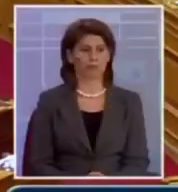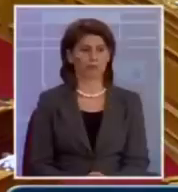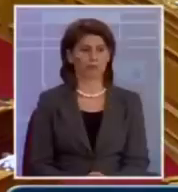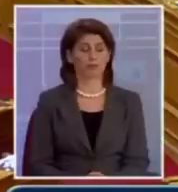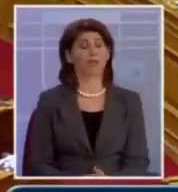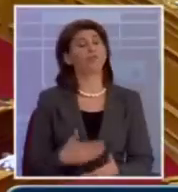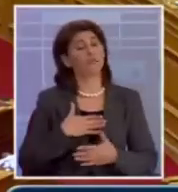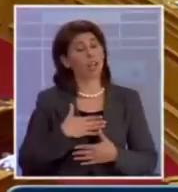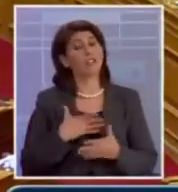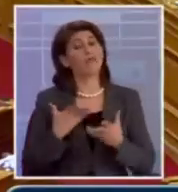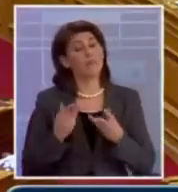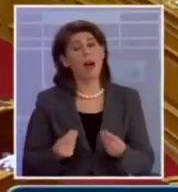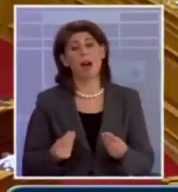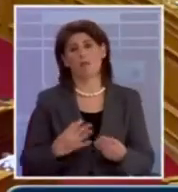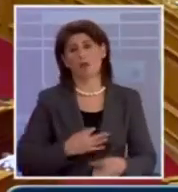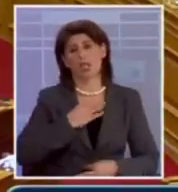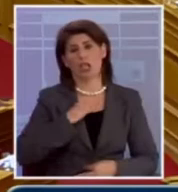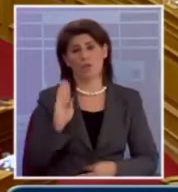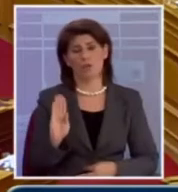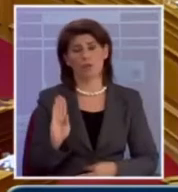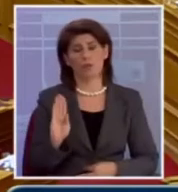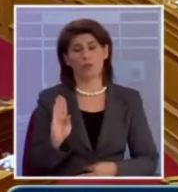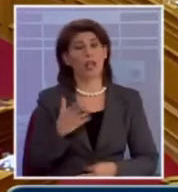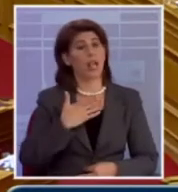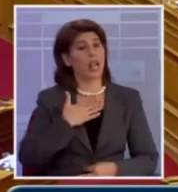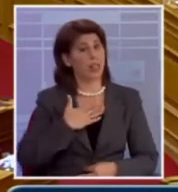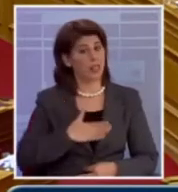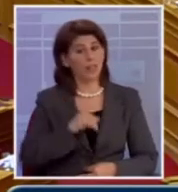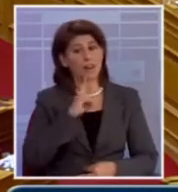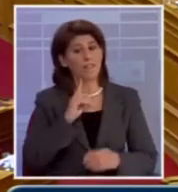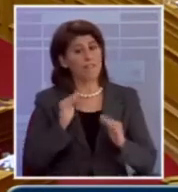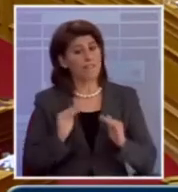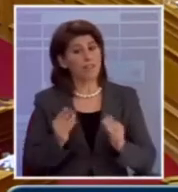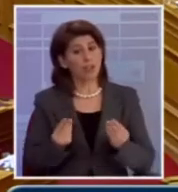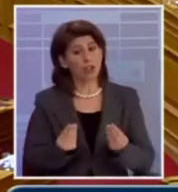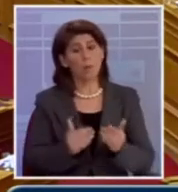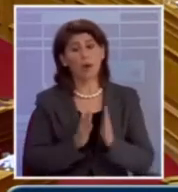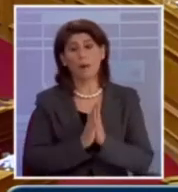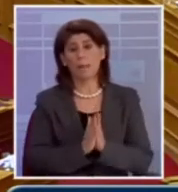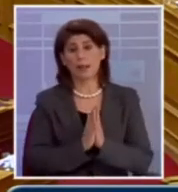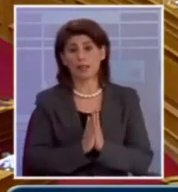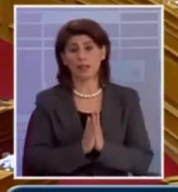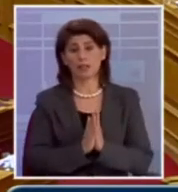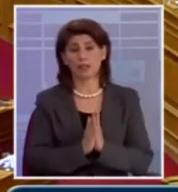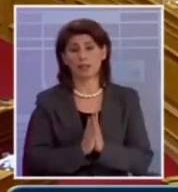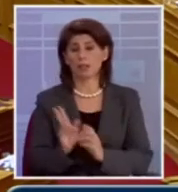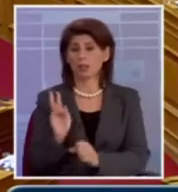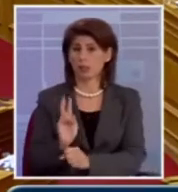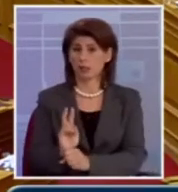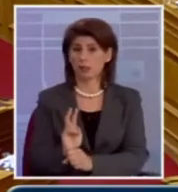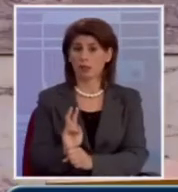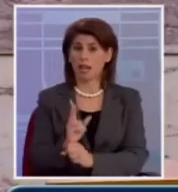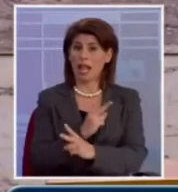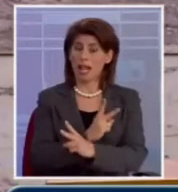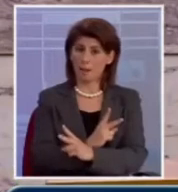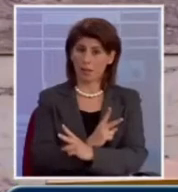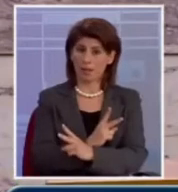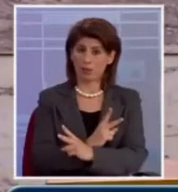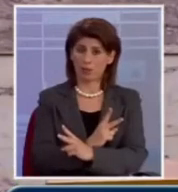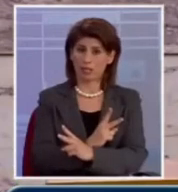Ευχαριστούμε ιδιαιτέρως τον κύριο Βούτση. Θα ήθελα με τον ίδιο τρόπο να παρακαλέσω και τους εναπομείναντες